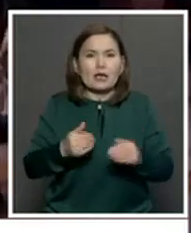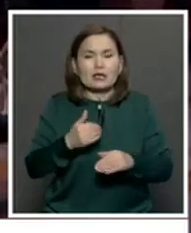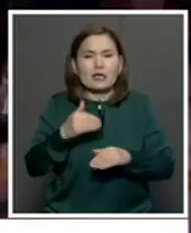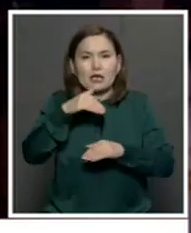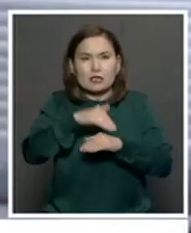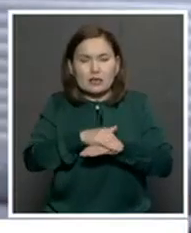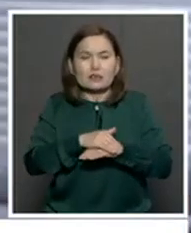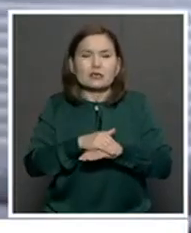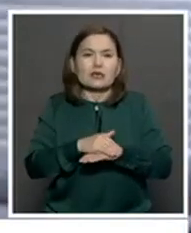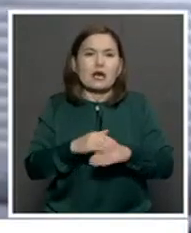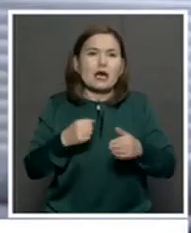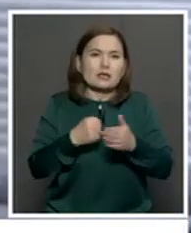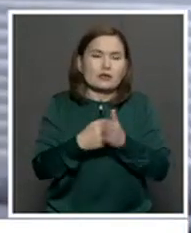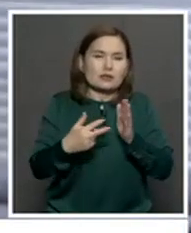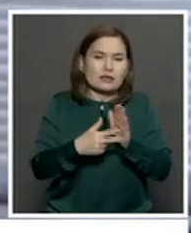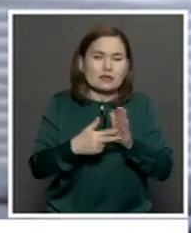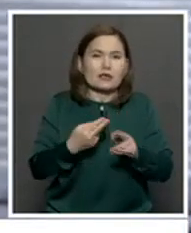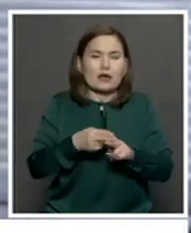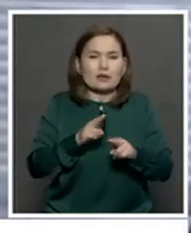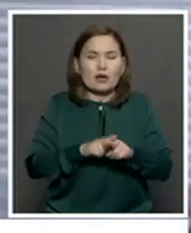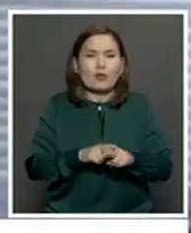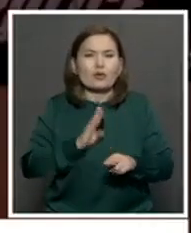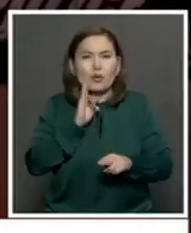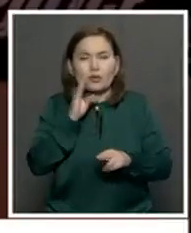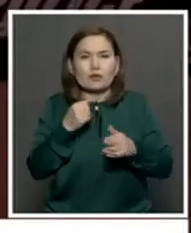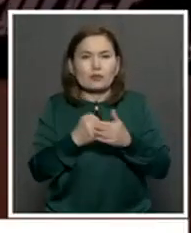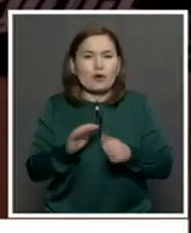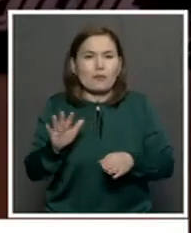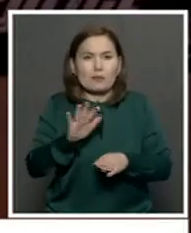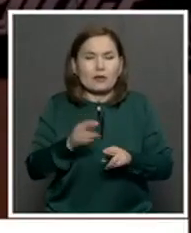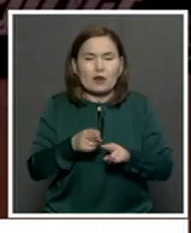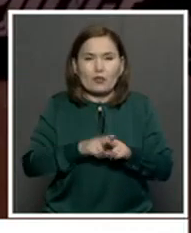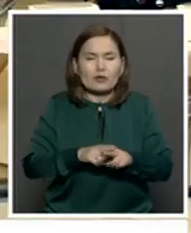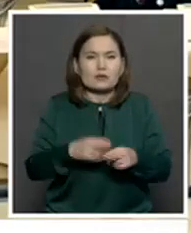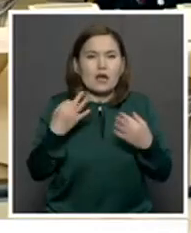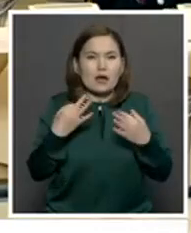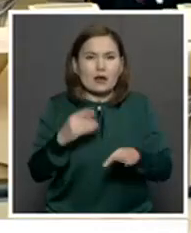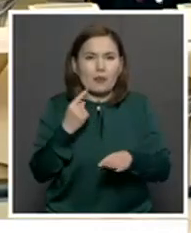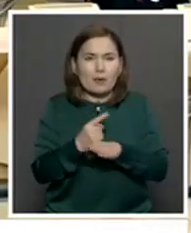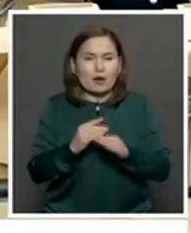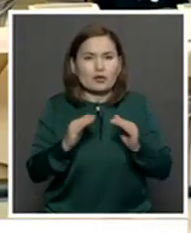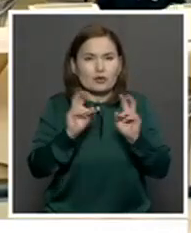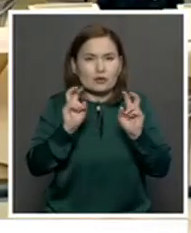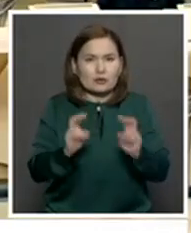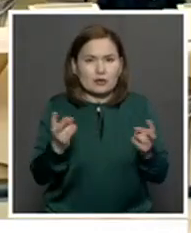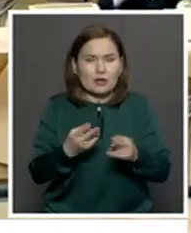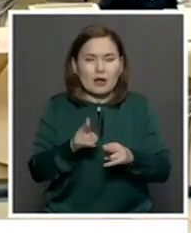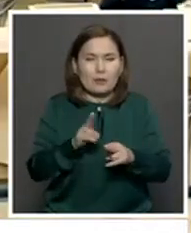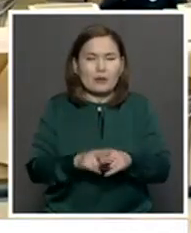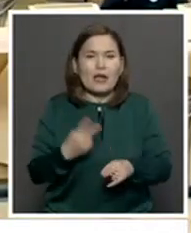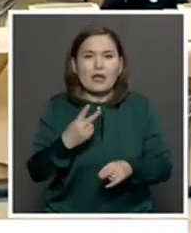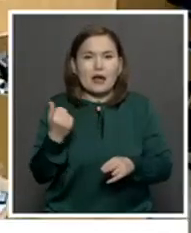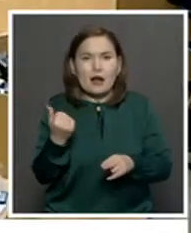кешкі 8-ден таңғы 5-ке дейін және сенбі-жексенбіде күні бойы көшеге рұқсатсыз шығуға болмайды. Қатаң тәртіп 2 апта